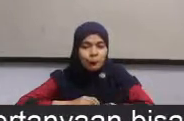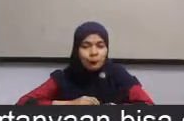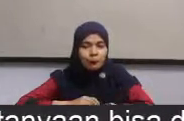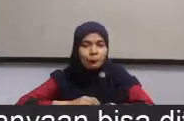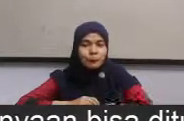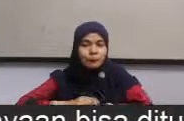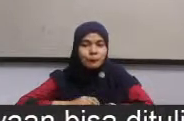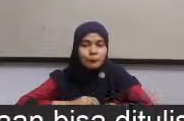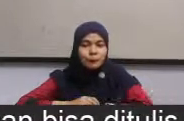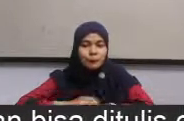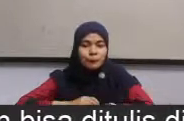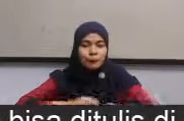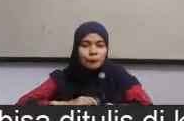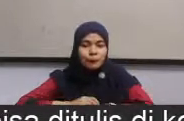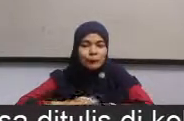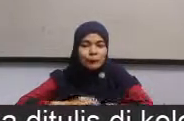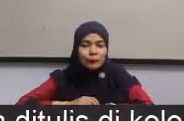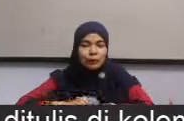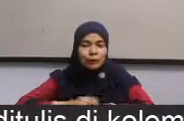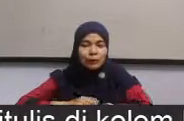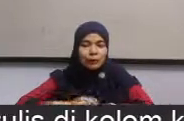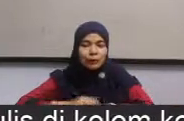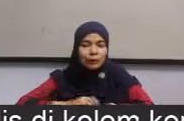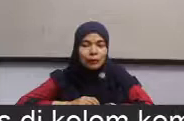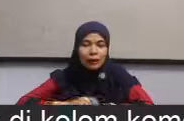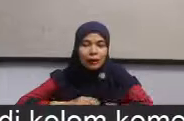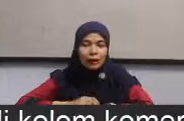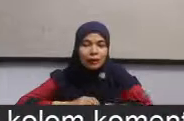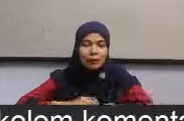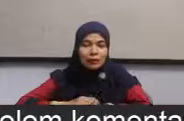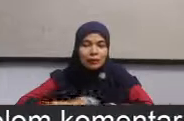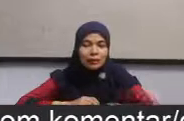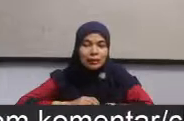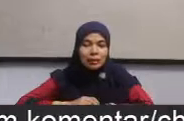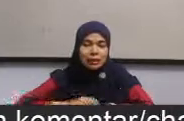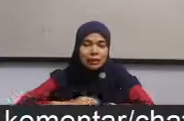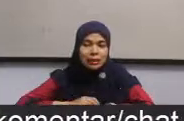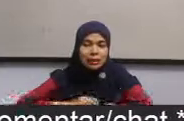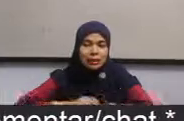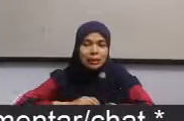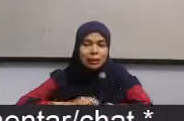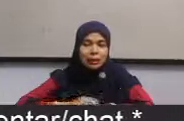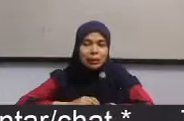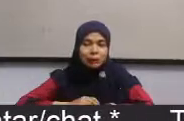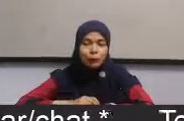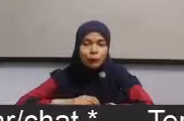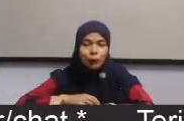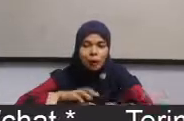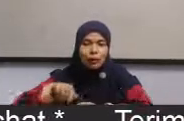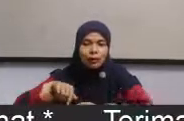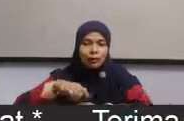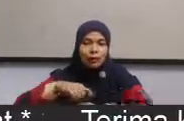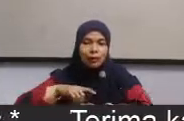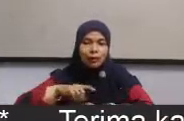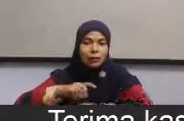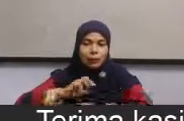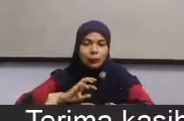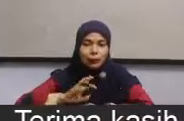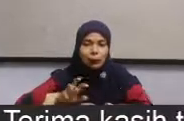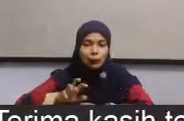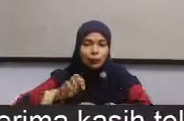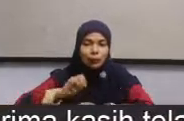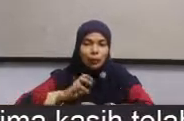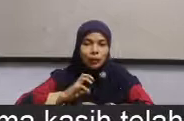hehehe kebudayaan lalu Iya jadi semua ya